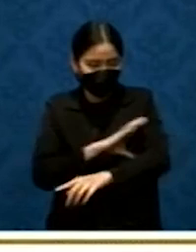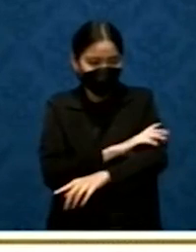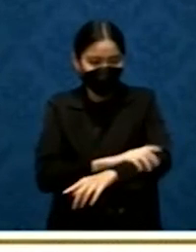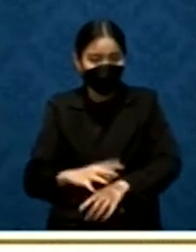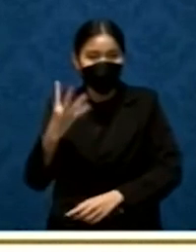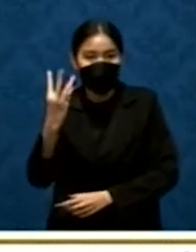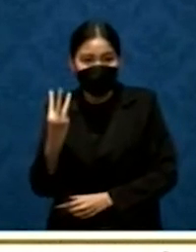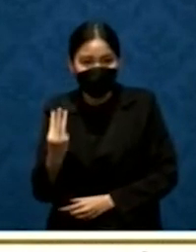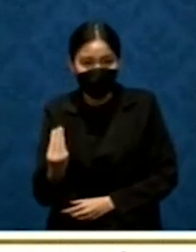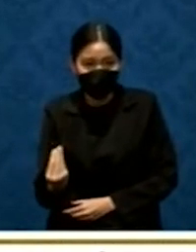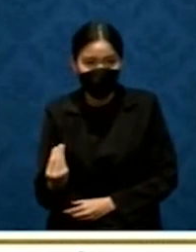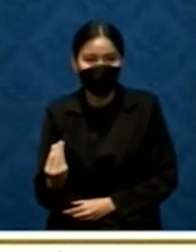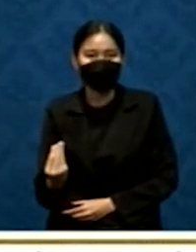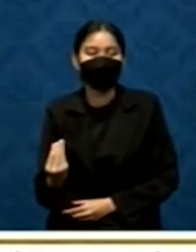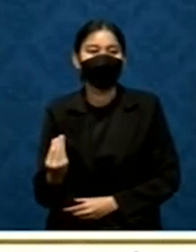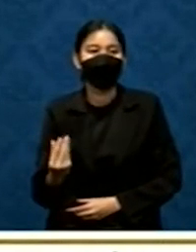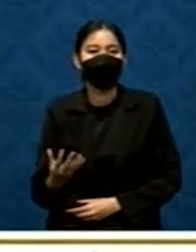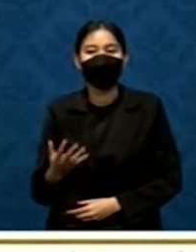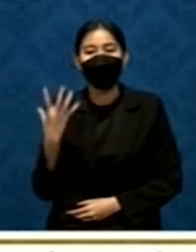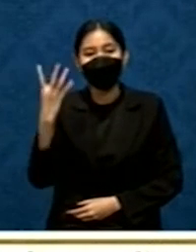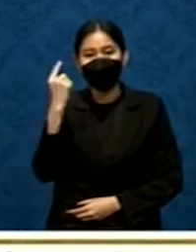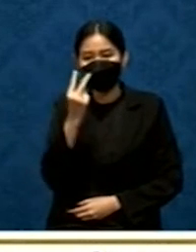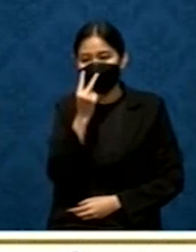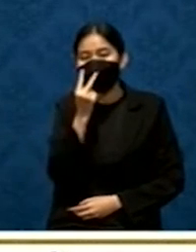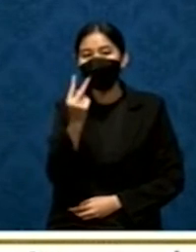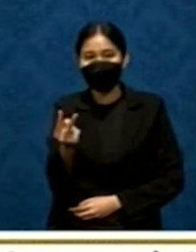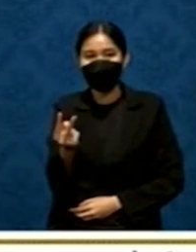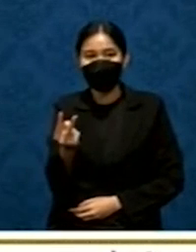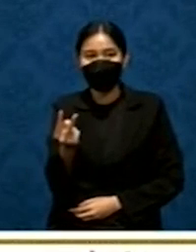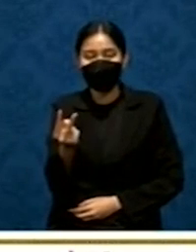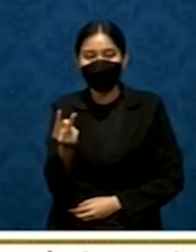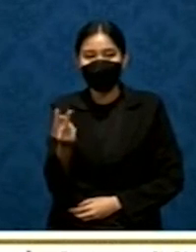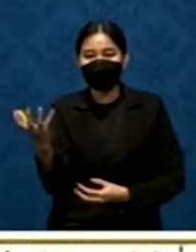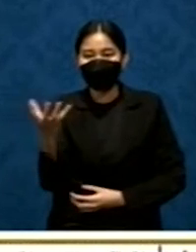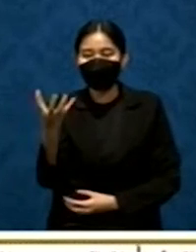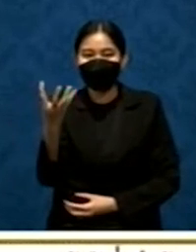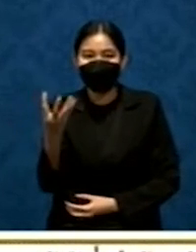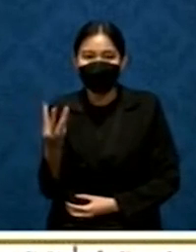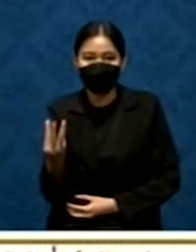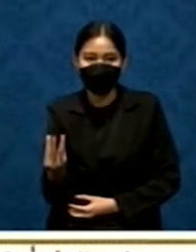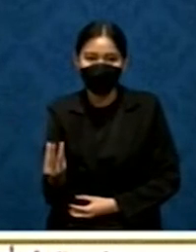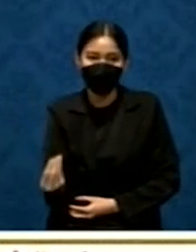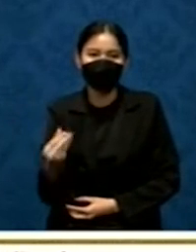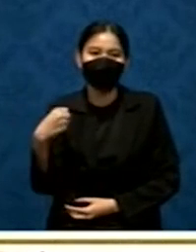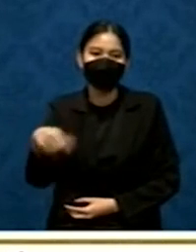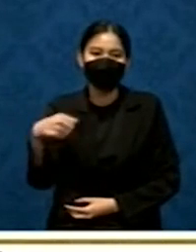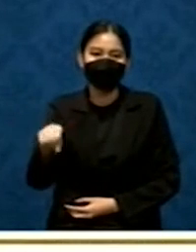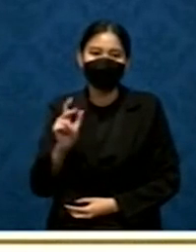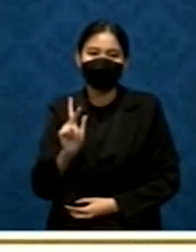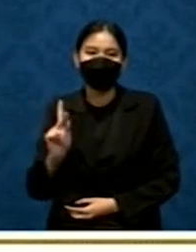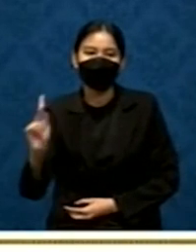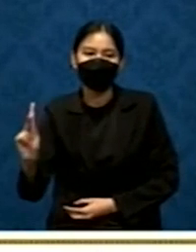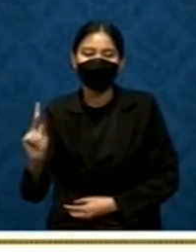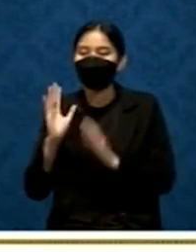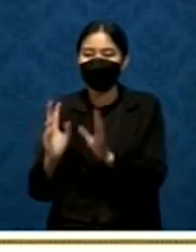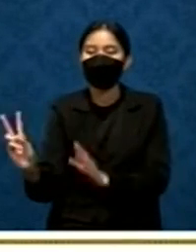ขึ้นมาแล้วก็เราไปดูแล้วผมไปดูเมื่อวานเนี่ยน้องน้ำหนักลด10กว่ากิโลนะครับทั้งสองค